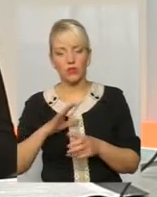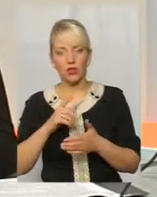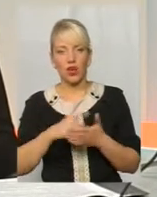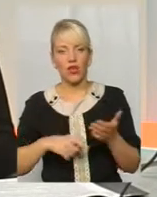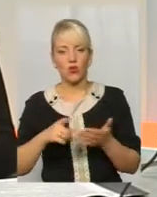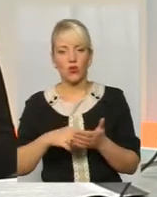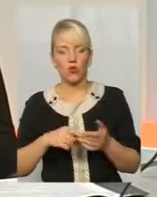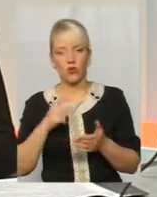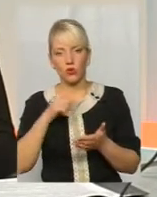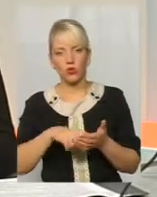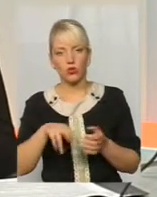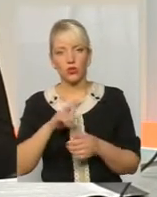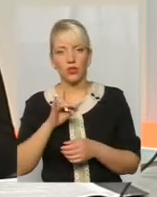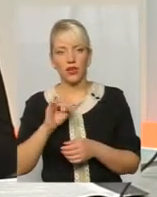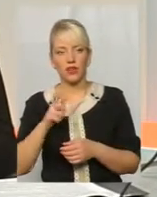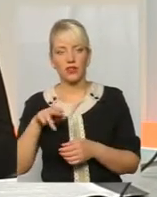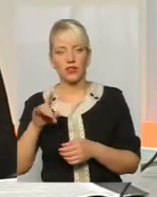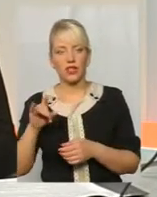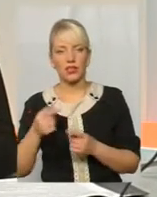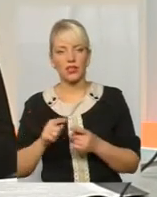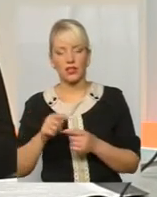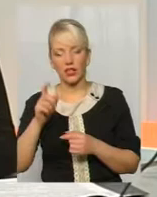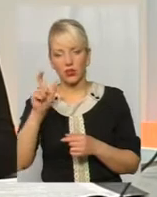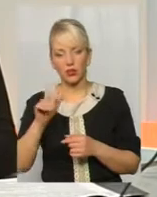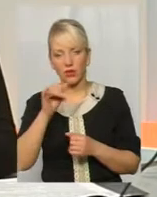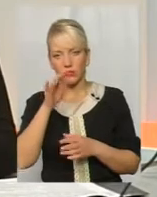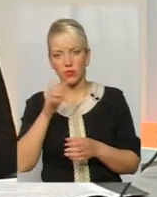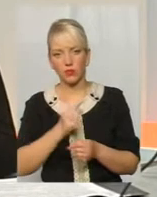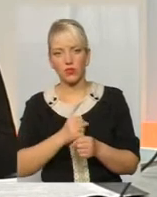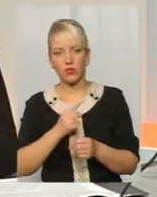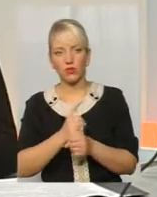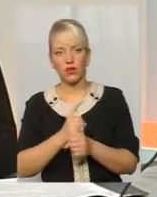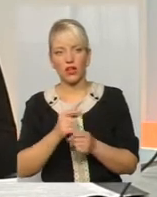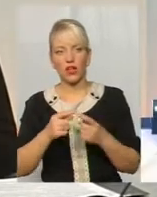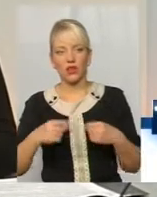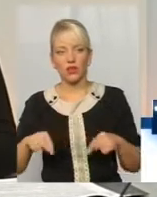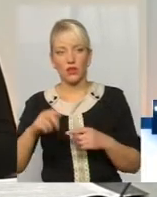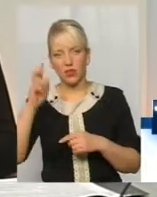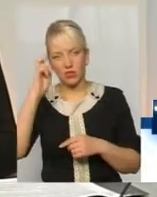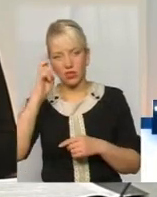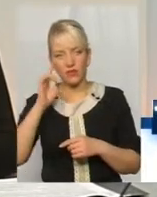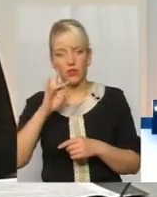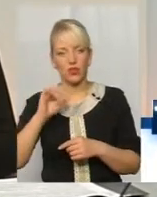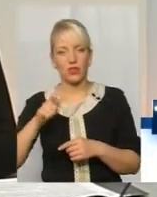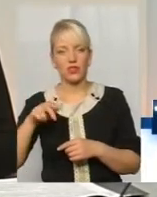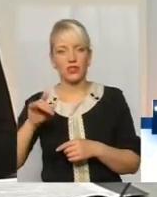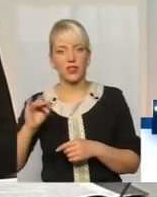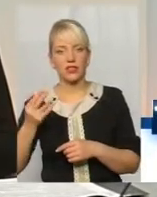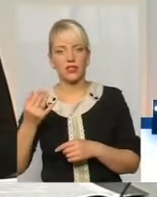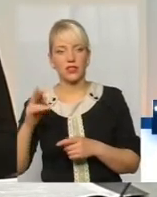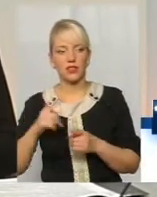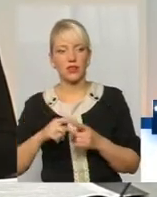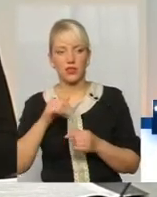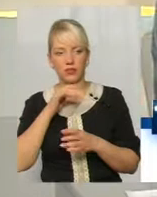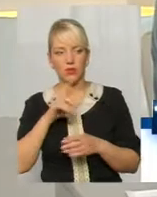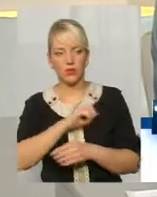реєстру. Тобто зазначена особа вже не зможе працювати в сфері державної реєстрації, тому що в неї вона фізично не зможе